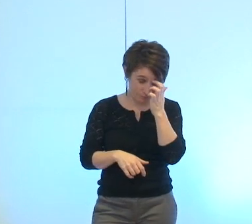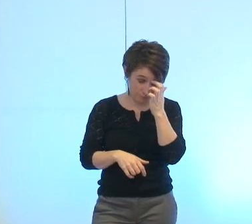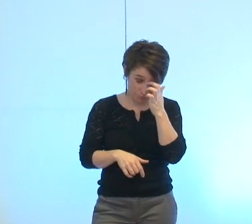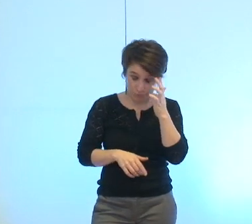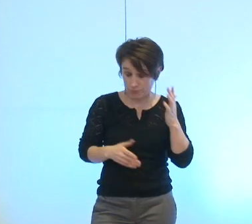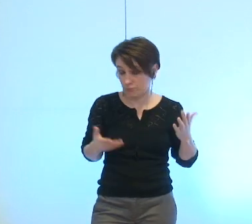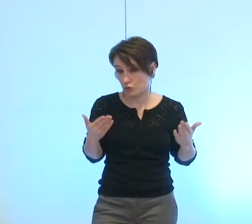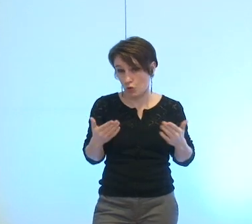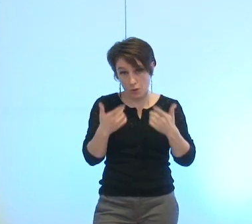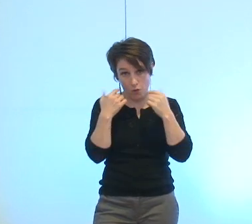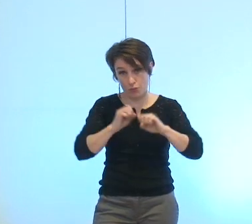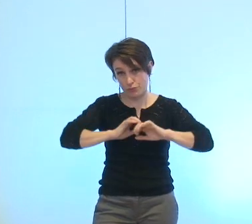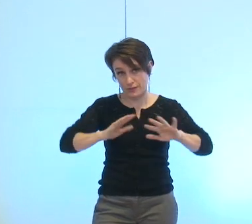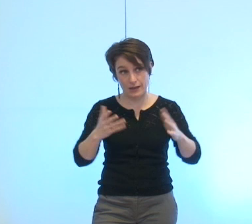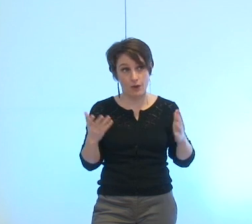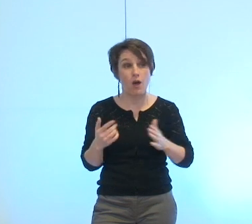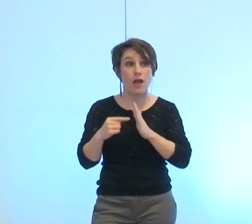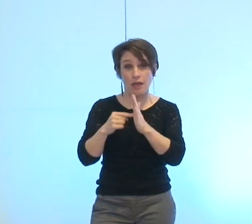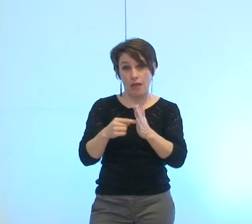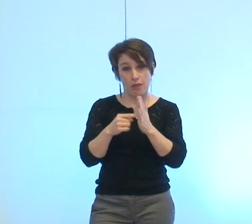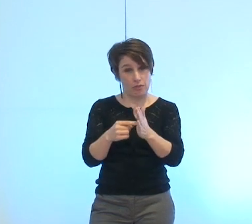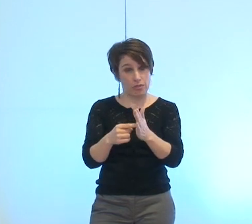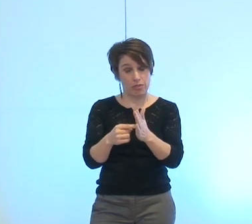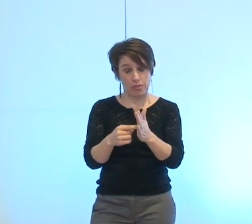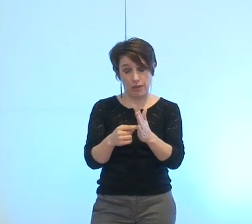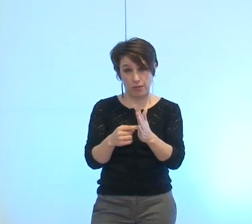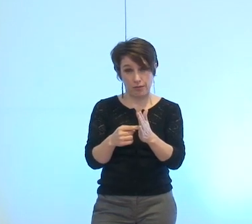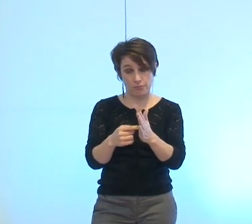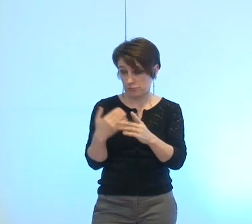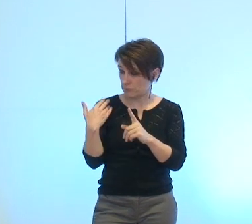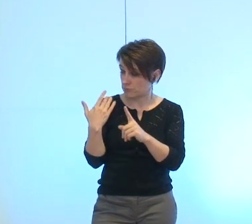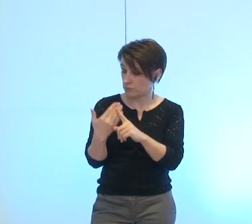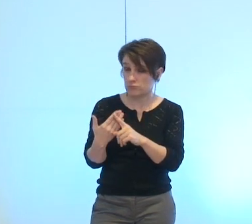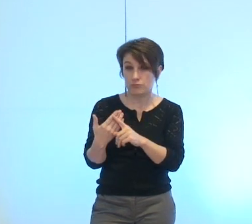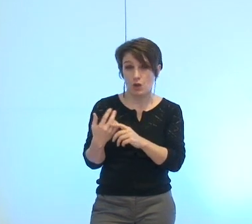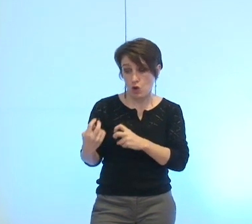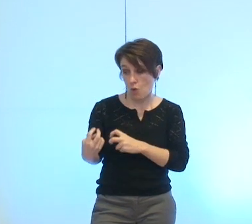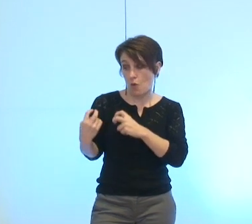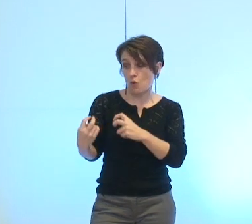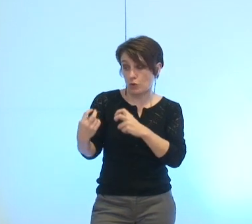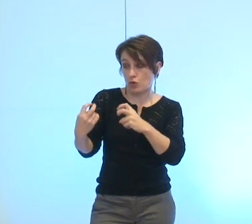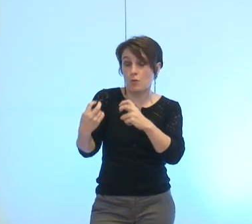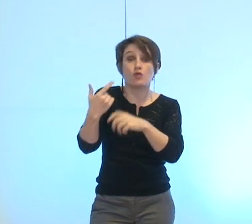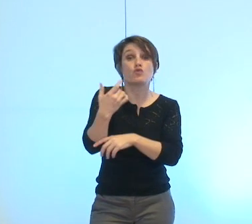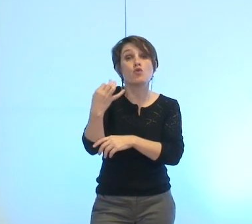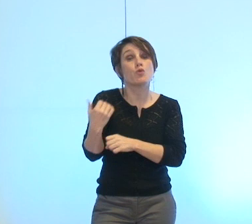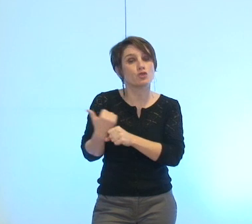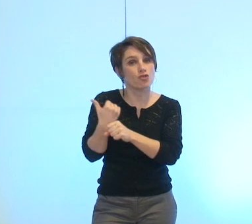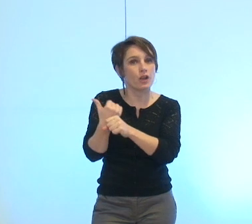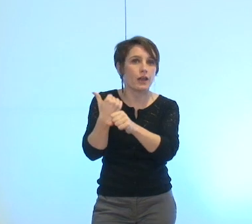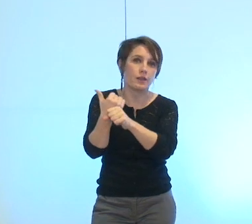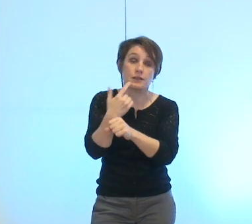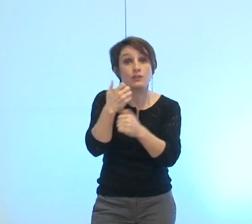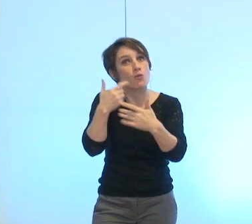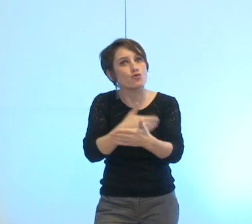historiquement effectivement forte depuis 20 ans qui n'a augmenté quand même que de 2 % par Anin depuis 20 ans en million c'est beaucoup mais c'est 2